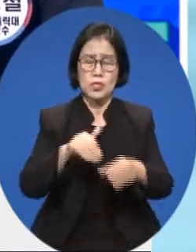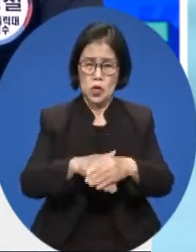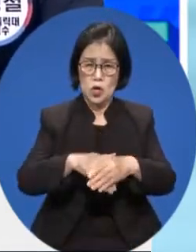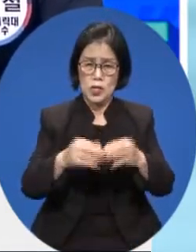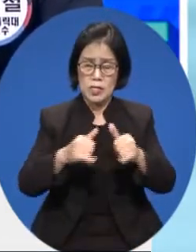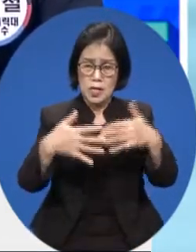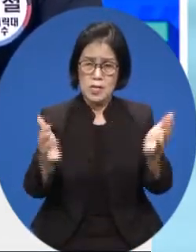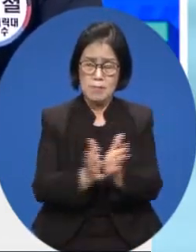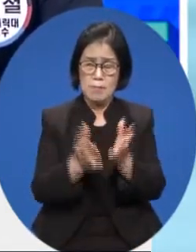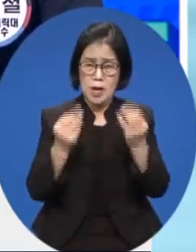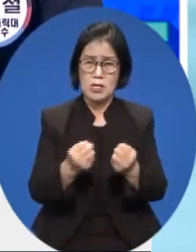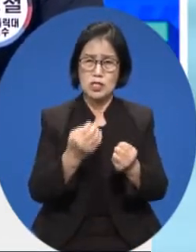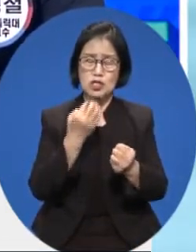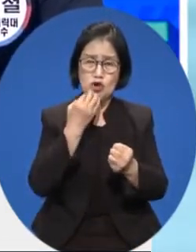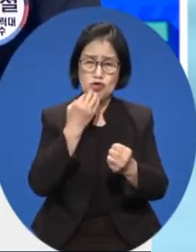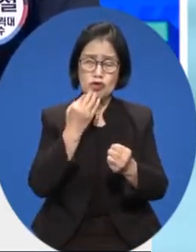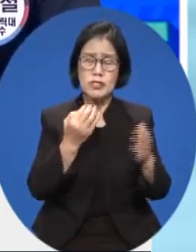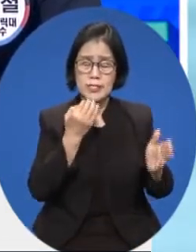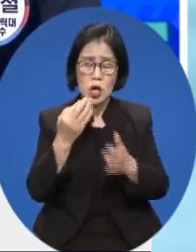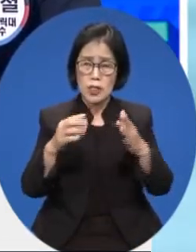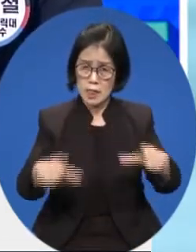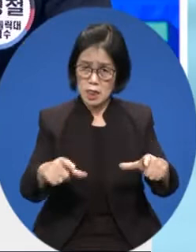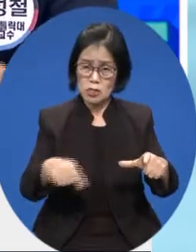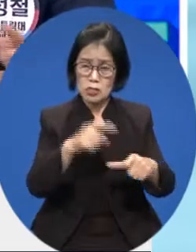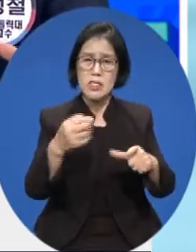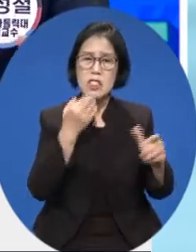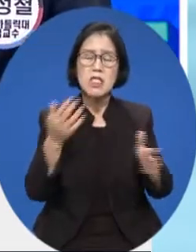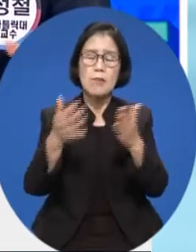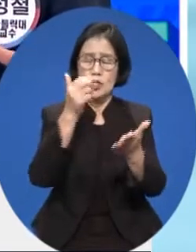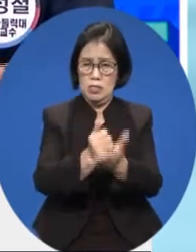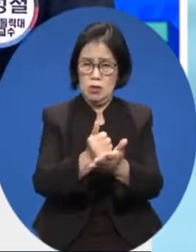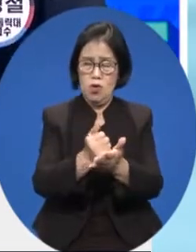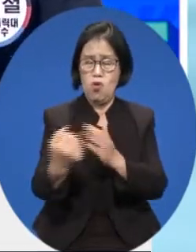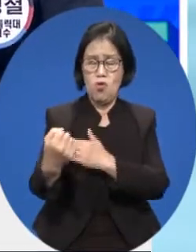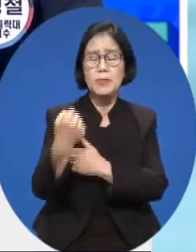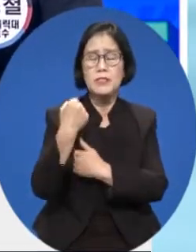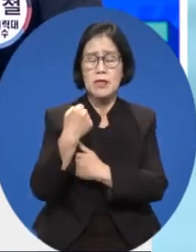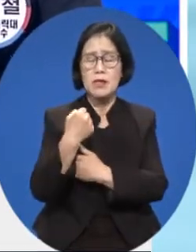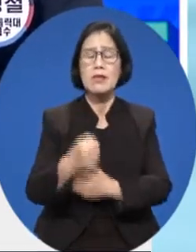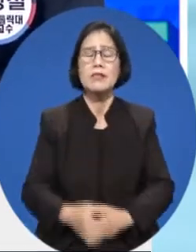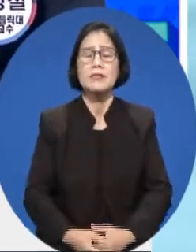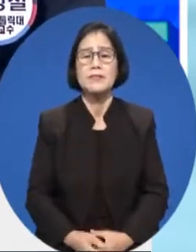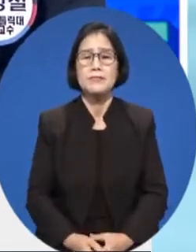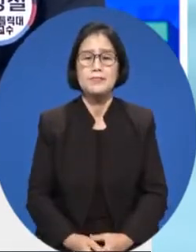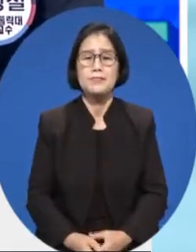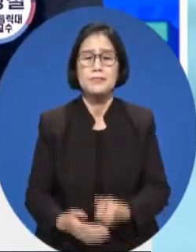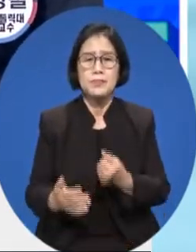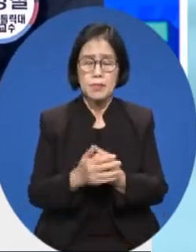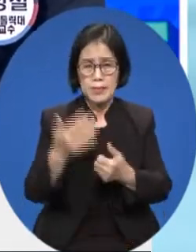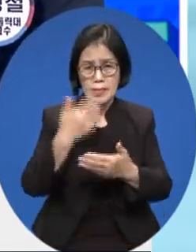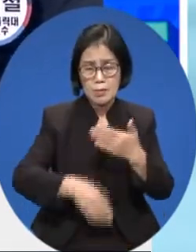서울 경기도 여기는 이제 명 이상의 좀 터 8시 라고 분석이 되고 있지 않습니까 그렇다면